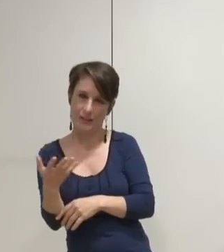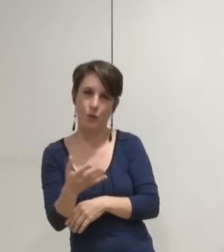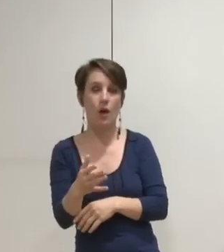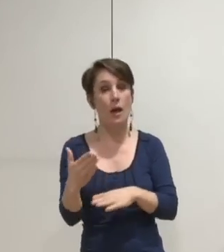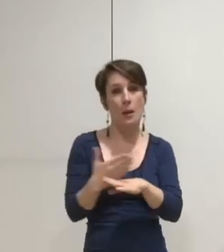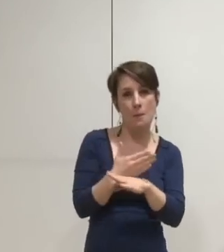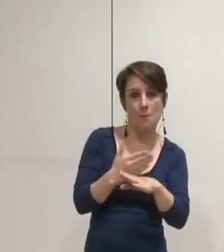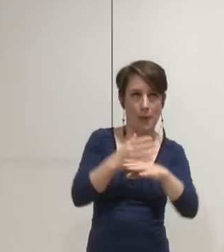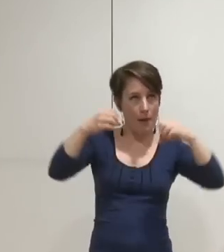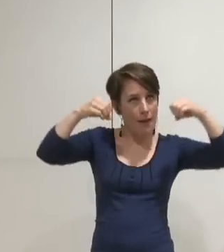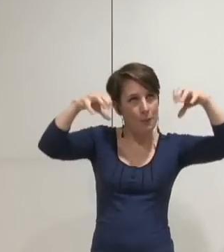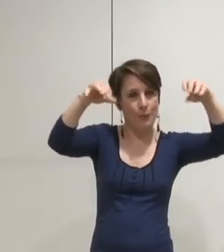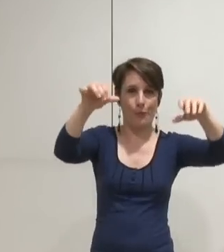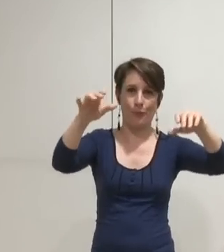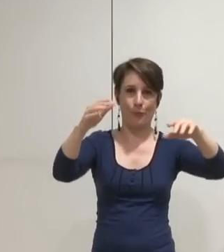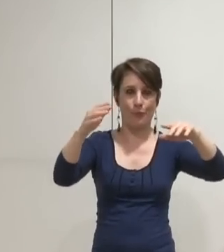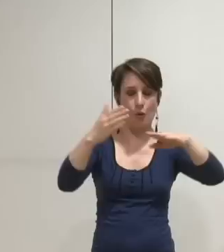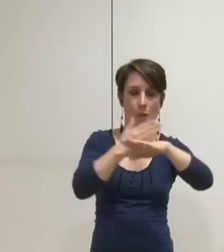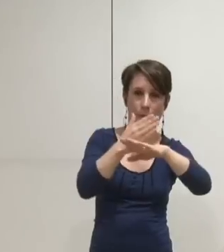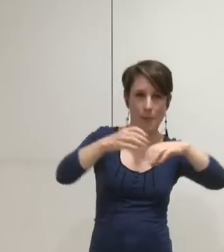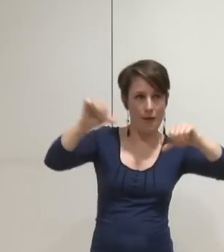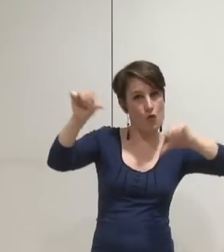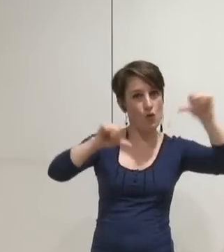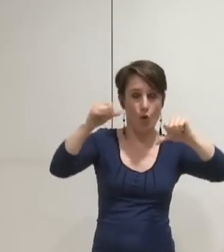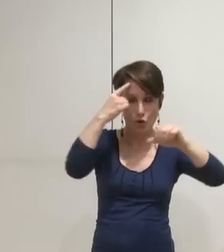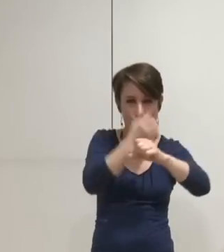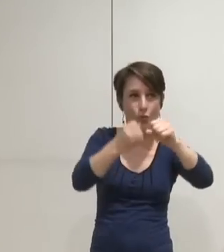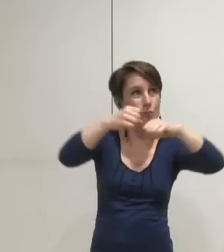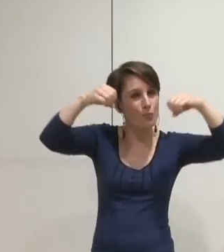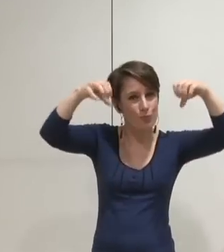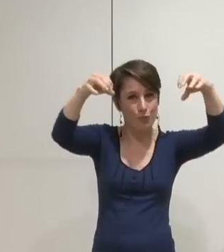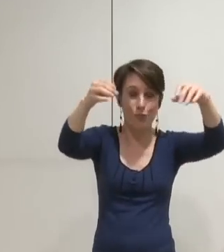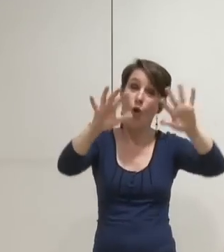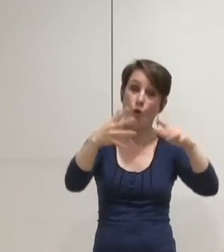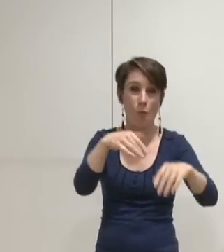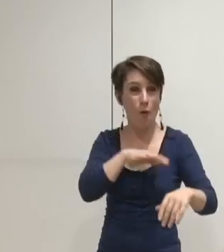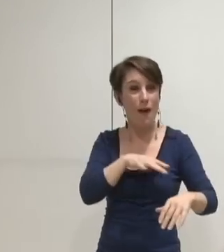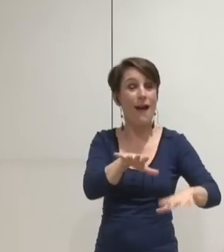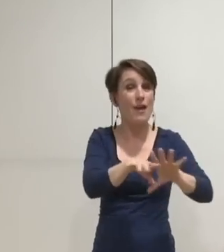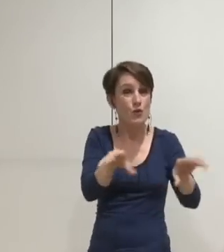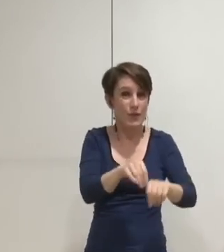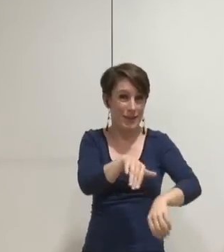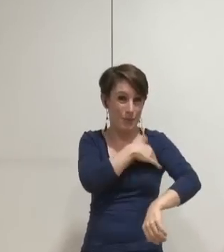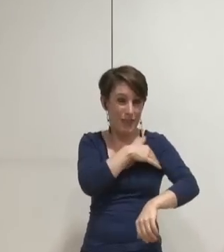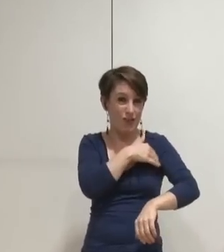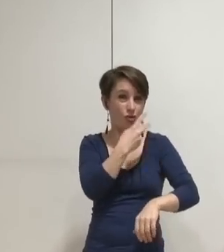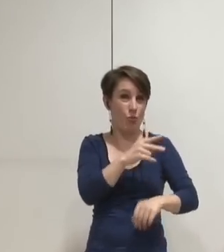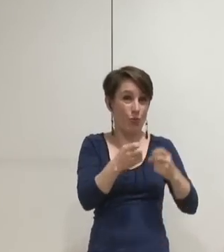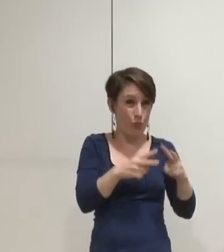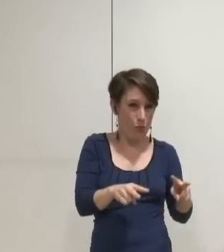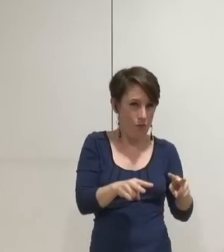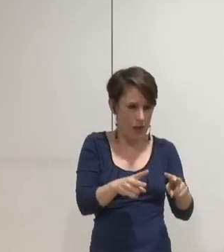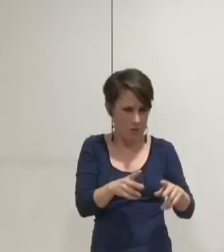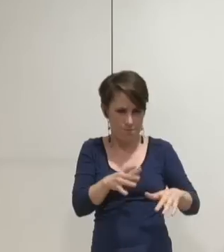l'éclairage public a été possible depuis 2013 par la mobilisation d'une équipe d'agents de la ville pour mieux appréhender tous les aspects de cette